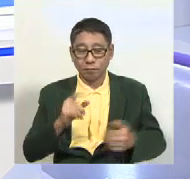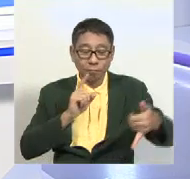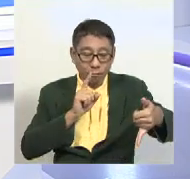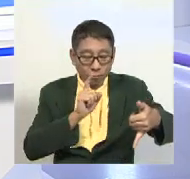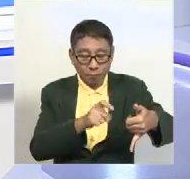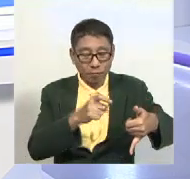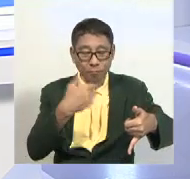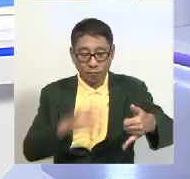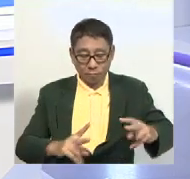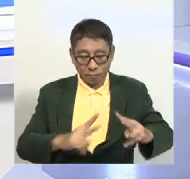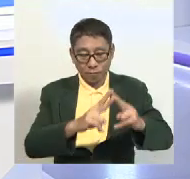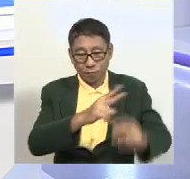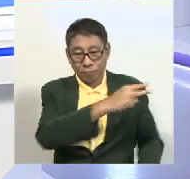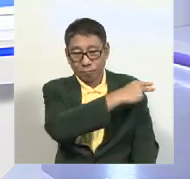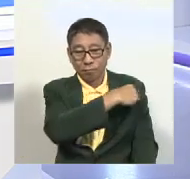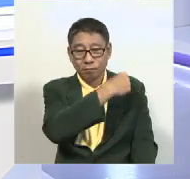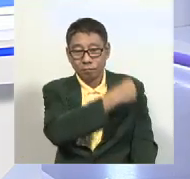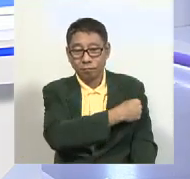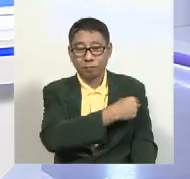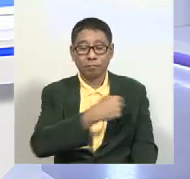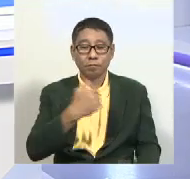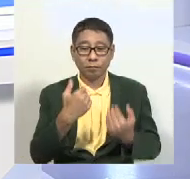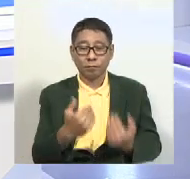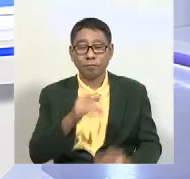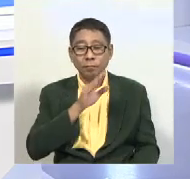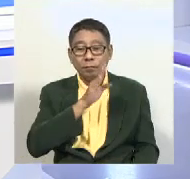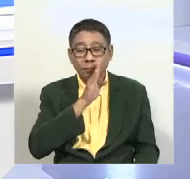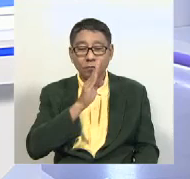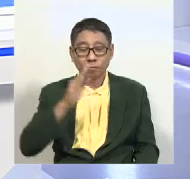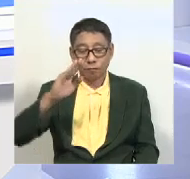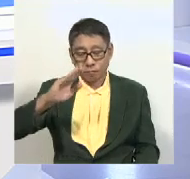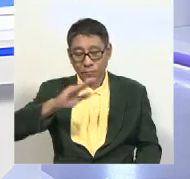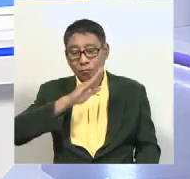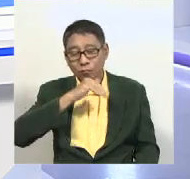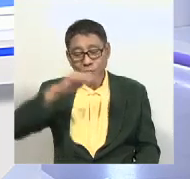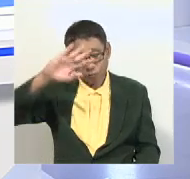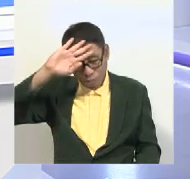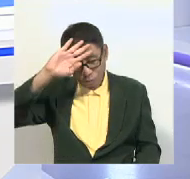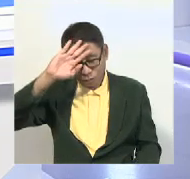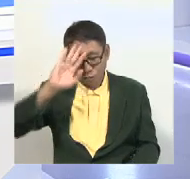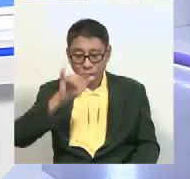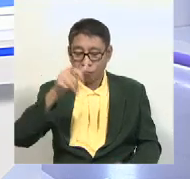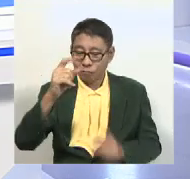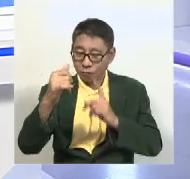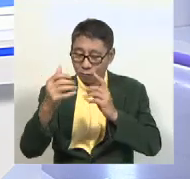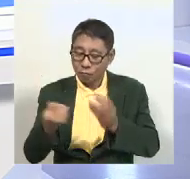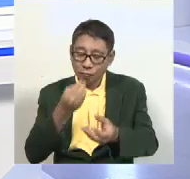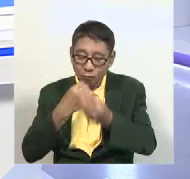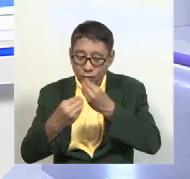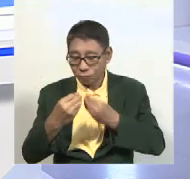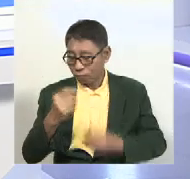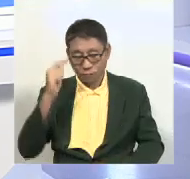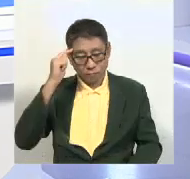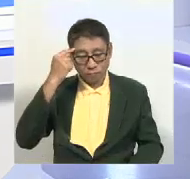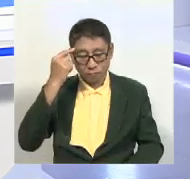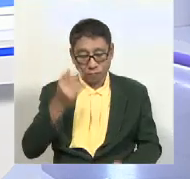สอบถามกับกระทรวงสาธารณสุขเช่นเดียวกันว่าถ้าหมูที่ป่วยแล้วนำมารับประทานเนี่ยเป็นอะไรหรือเปล่า คือบางทีเราไม่รู้